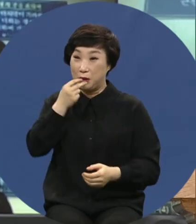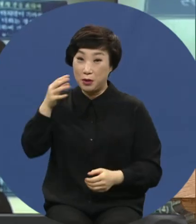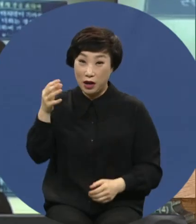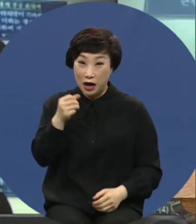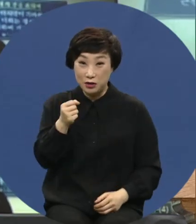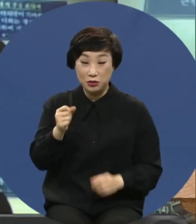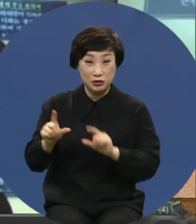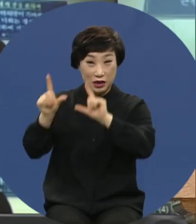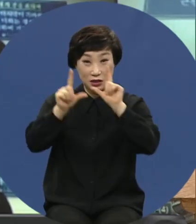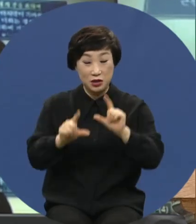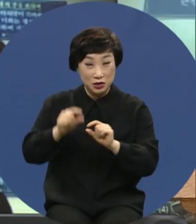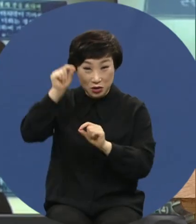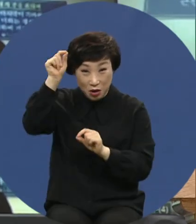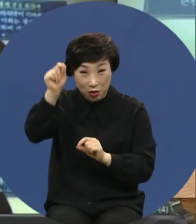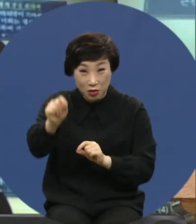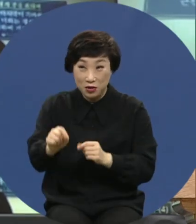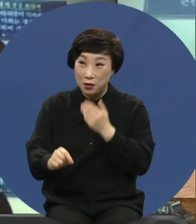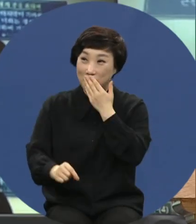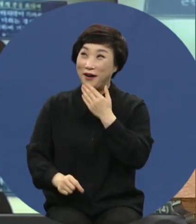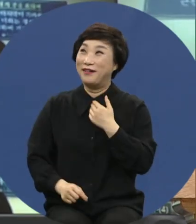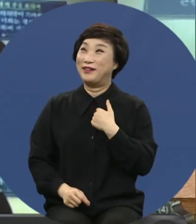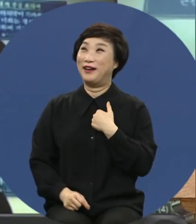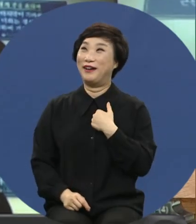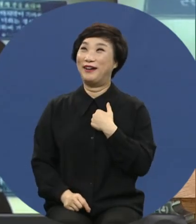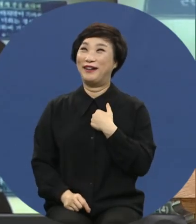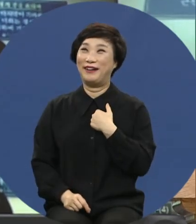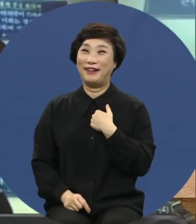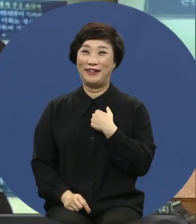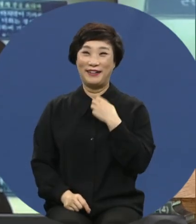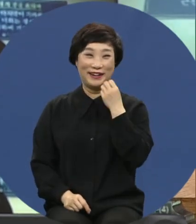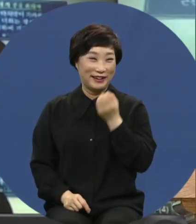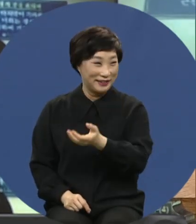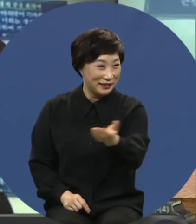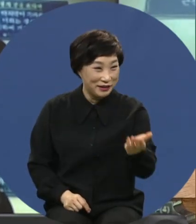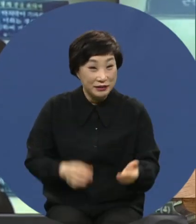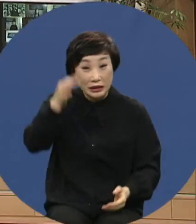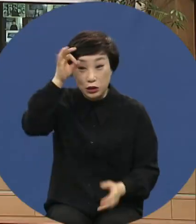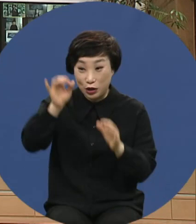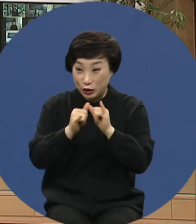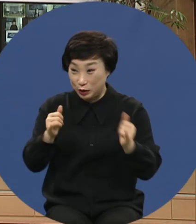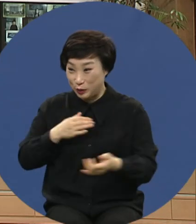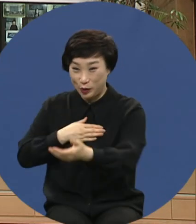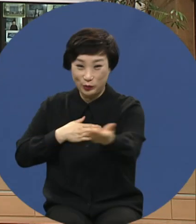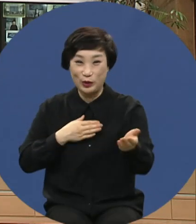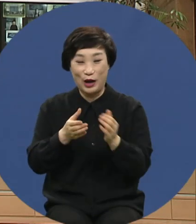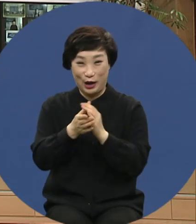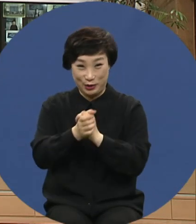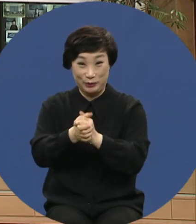생명으로 영원히 살 수 있다. 자, 인정하시는 분 아멘 합시다.